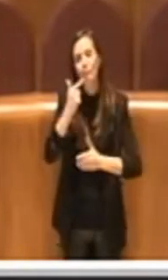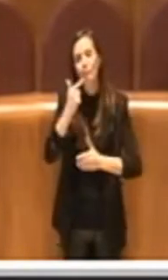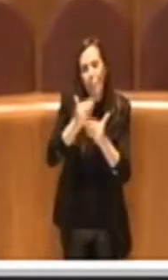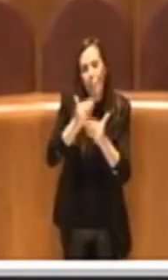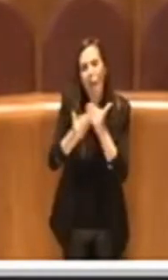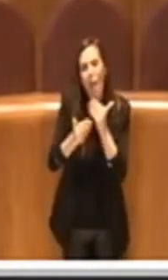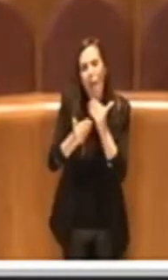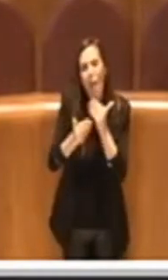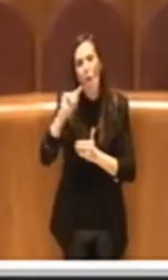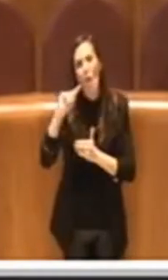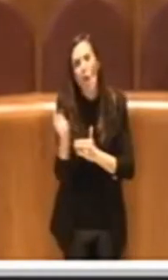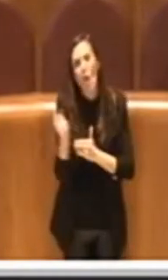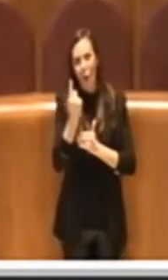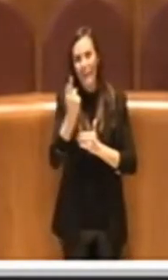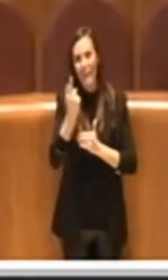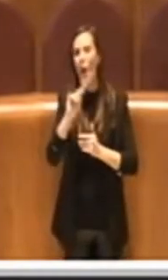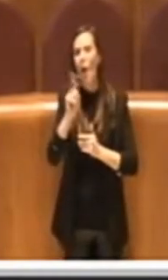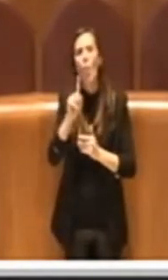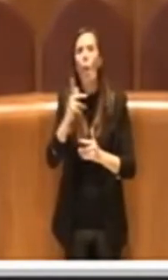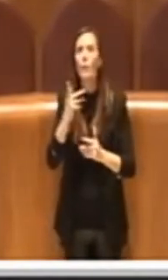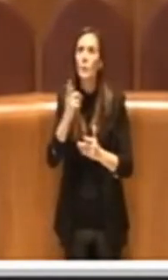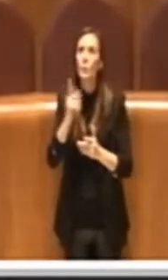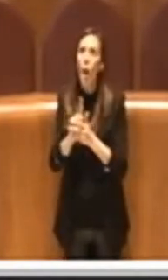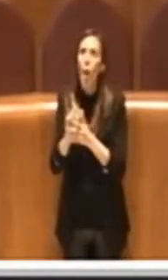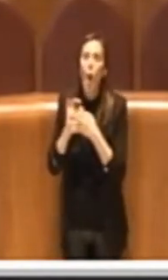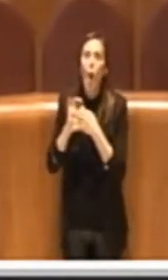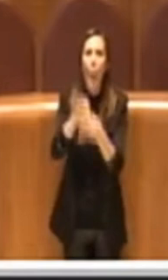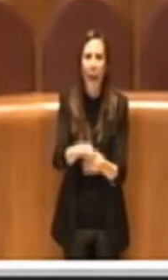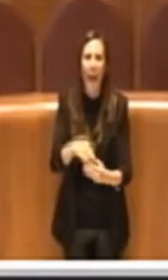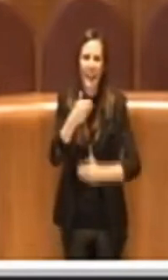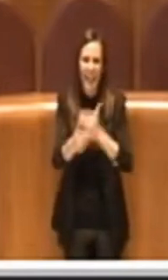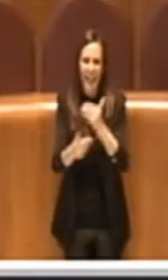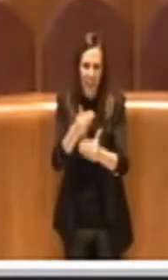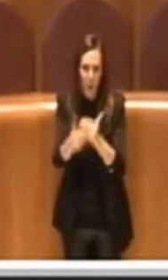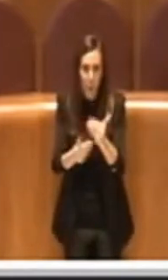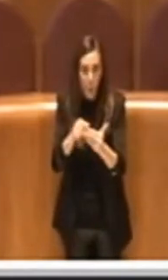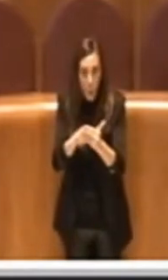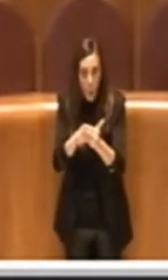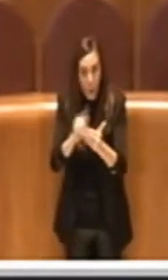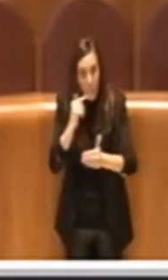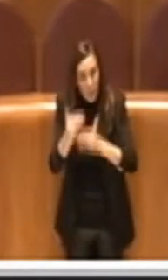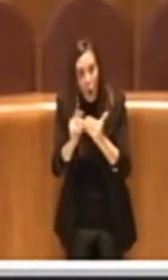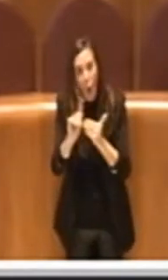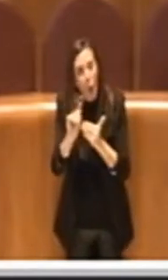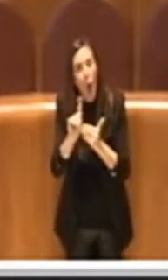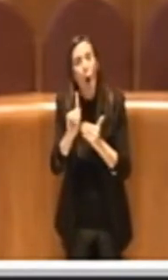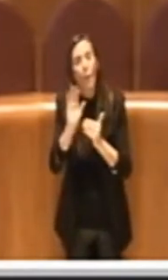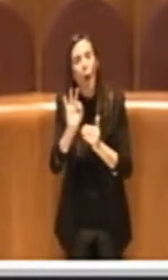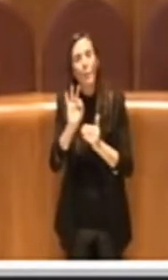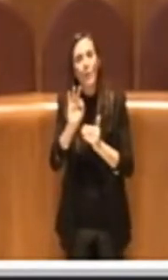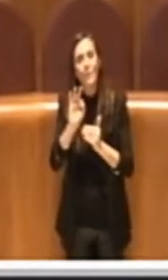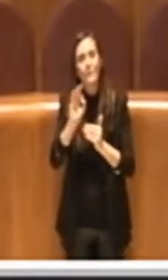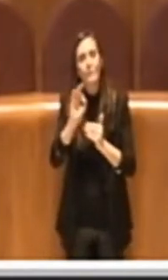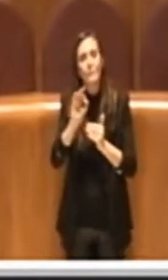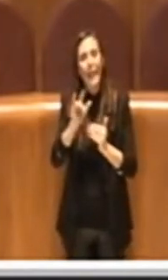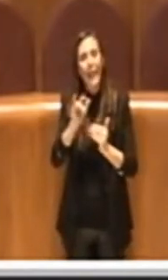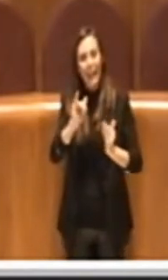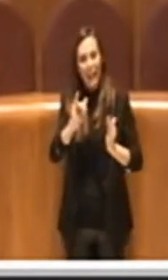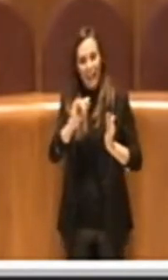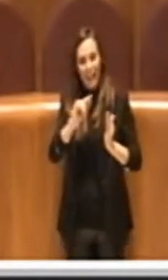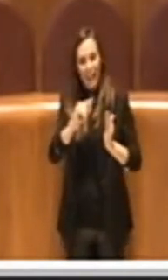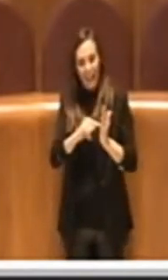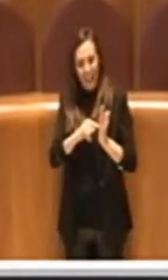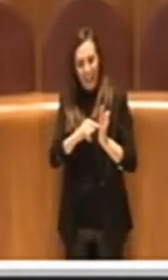l'istruttoria, la presentazione delle domande, le regole, però migliorano l'identificazione, insomma,